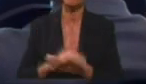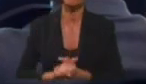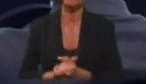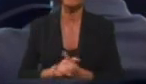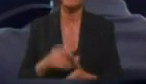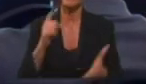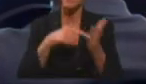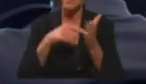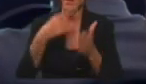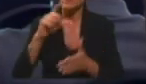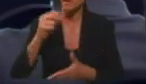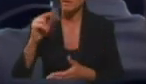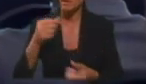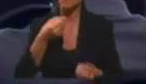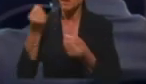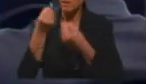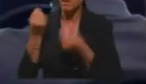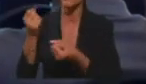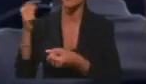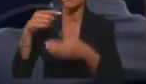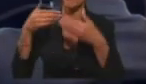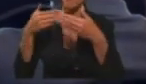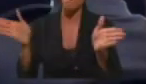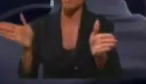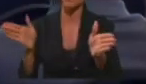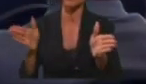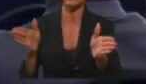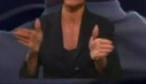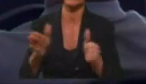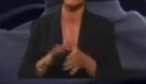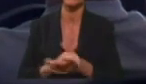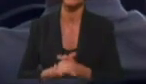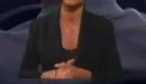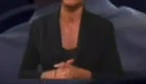dane transportowe należy po prostu otworzyć.